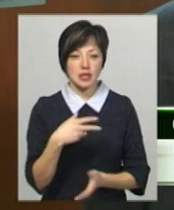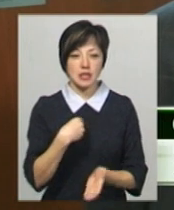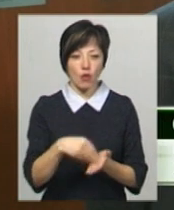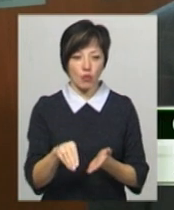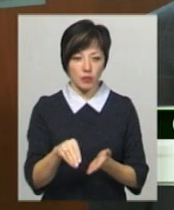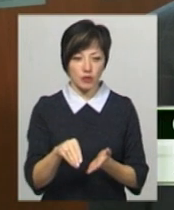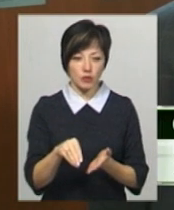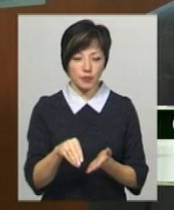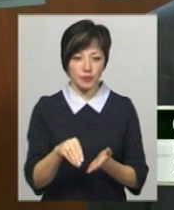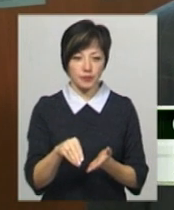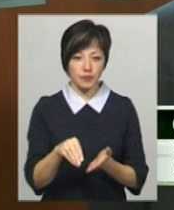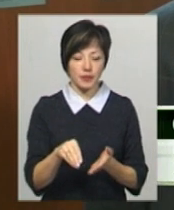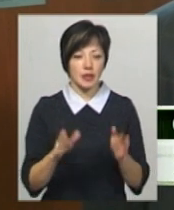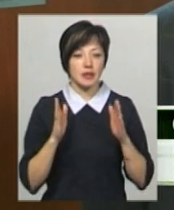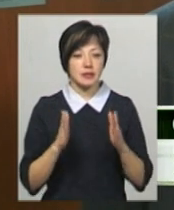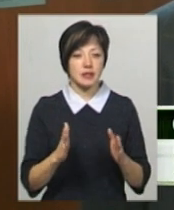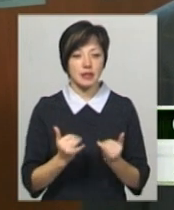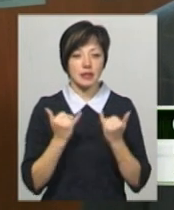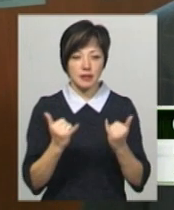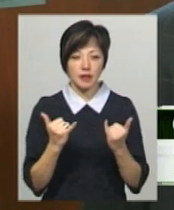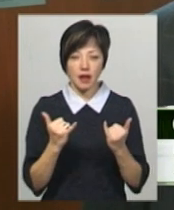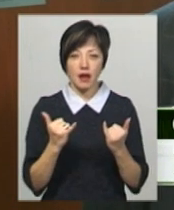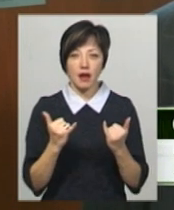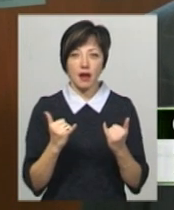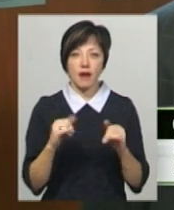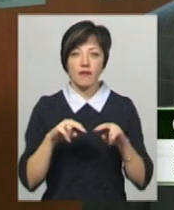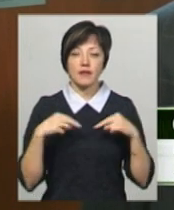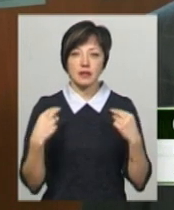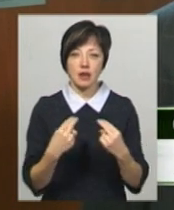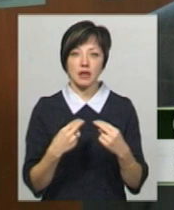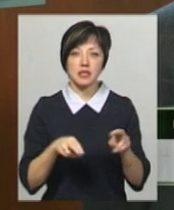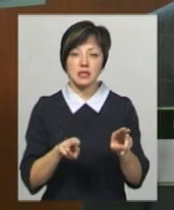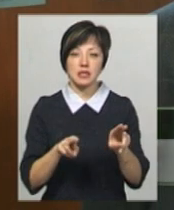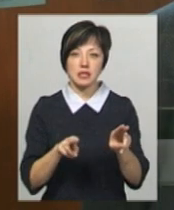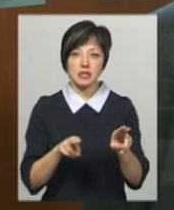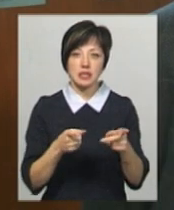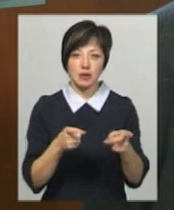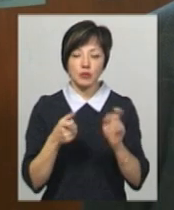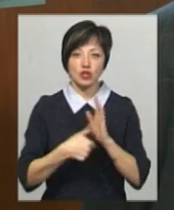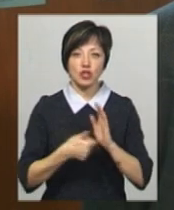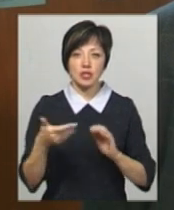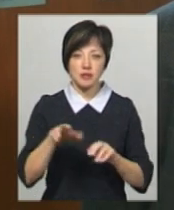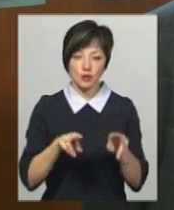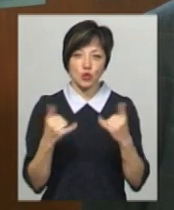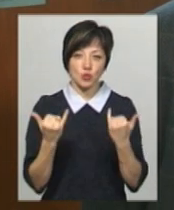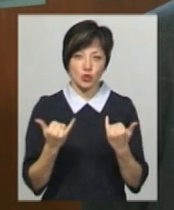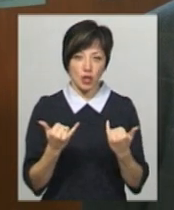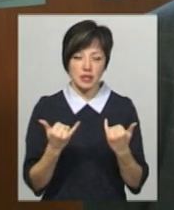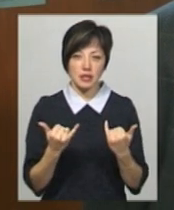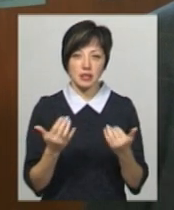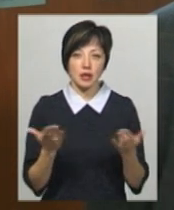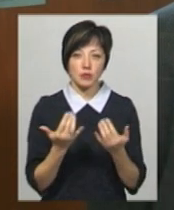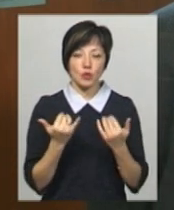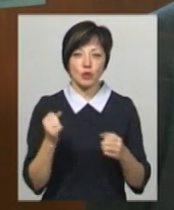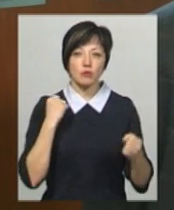закуплено тільки для федерації стрільби 6 гвинтівок, сучасних, з якими